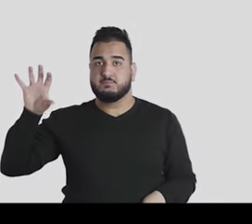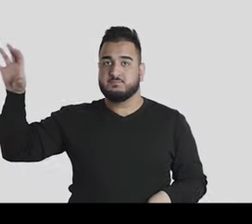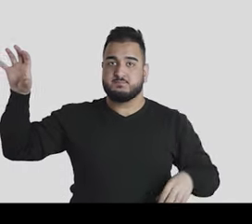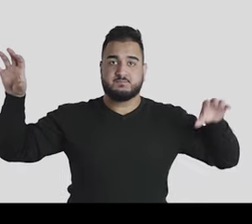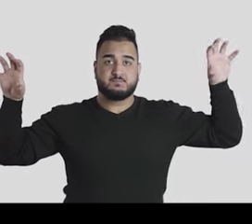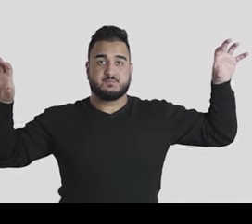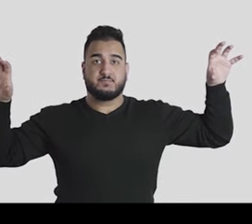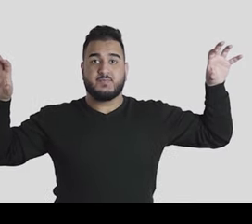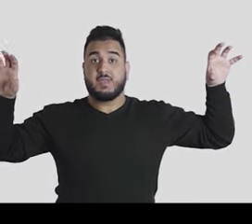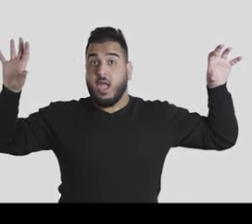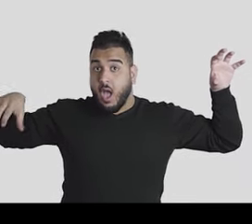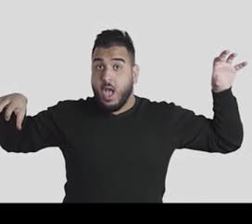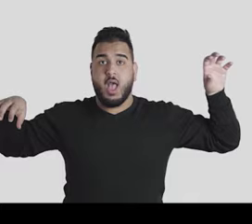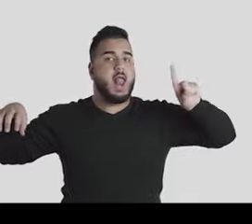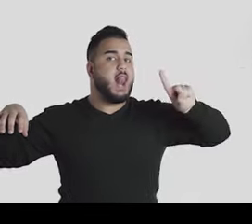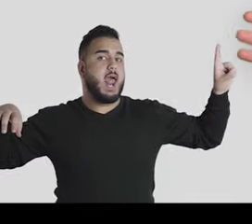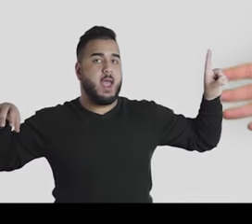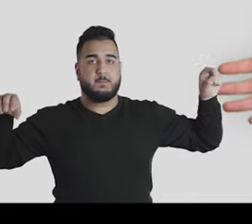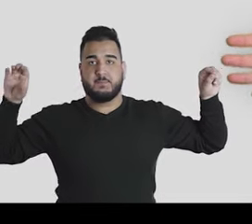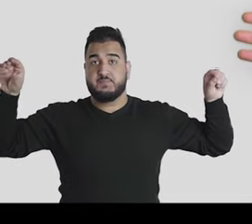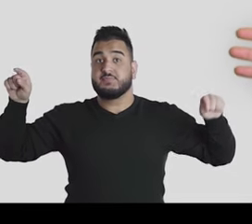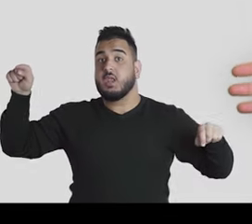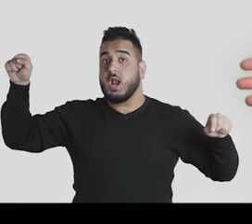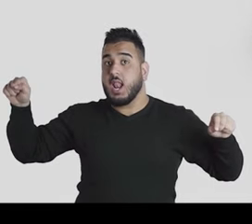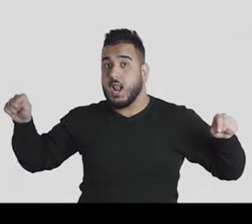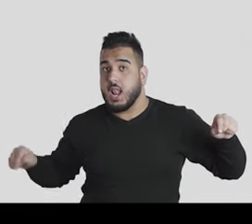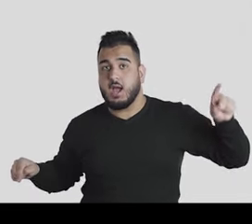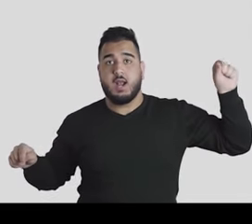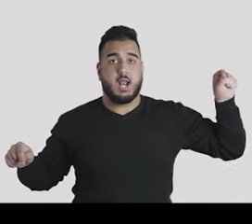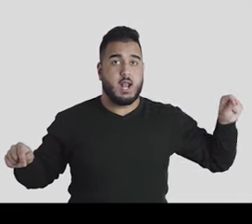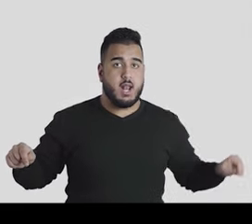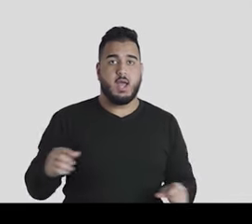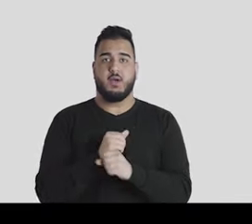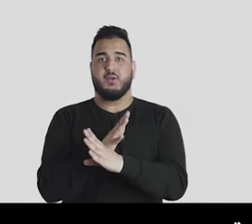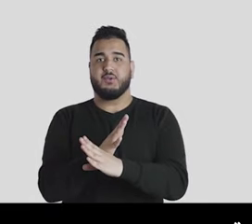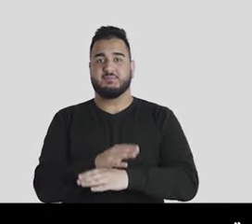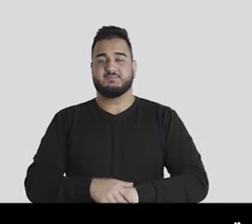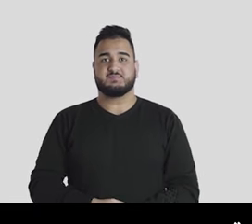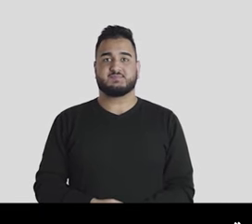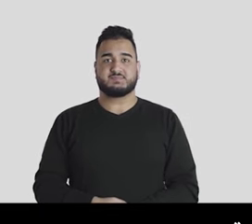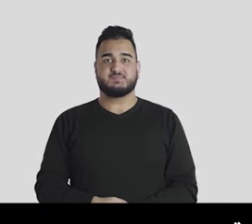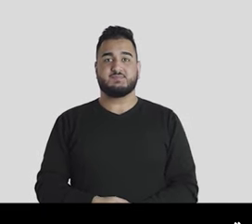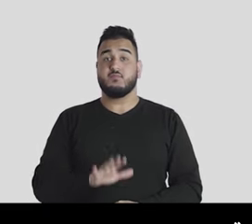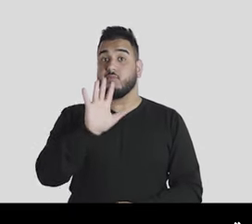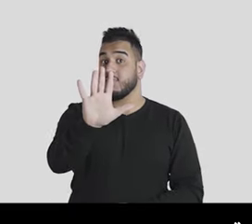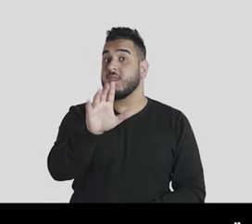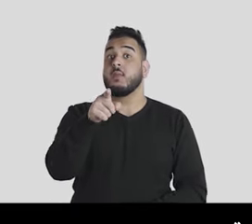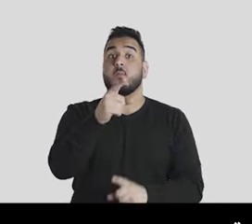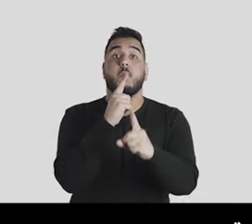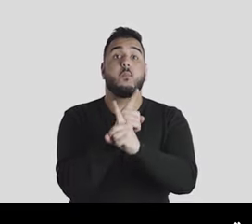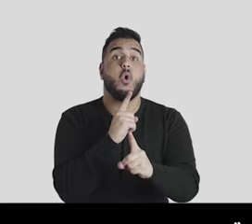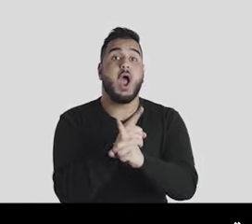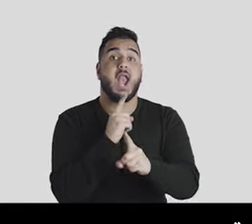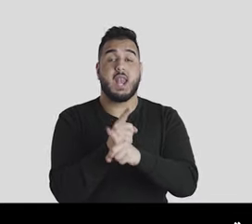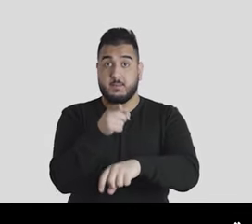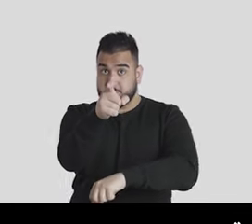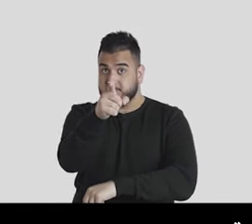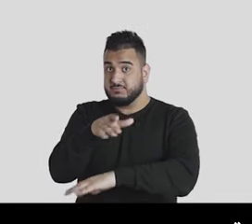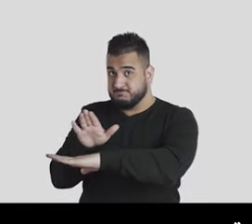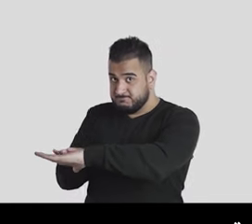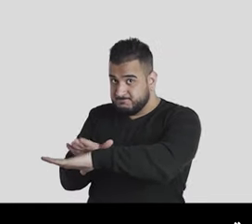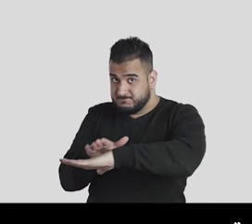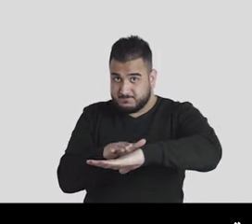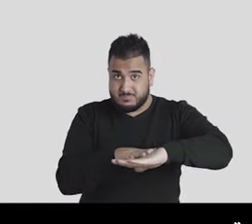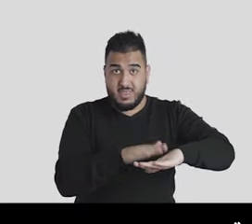المدرسة أو الغرفة الصفية بترك مسافة كافية بين بعضهما البعض. فقط عليك إخبار الأطفال في أي جانب من جوانب